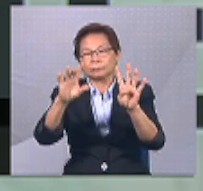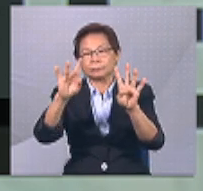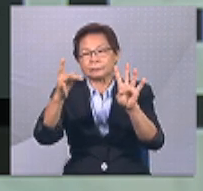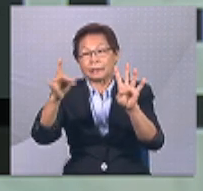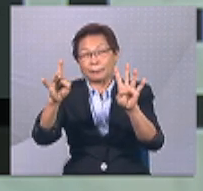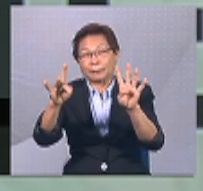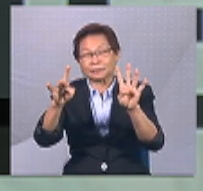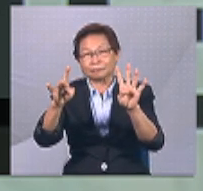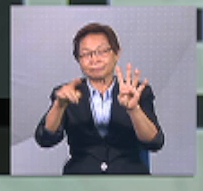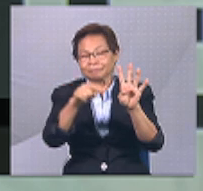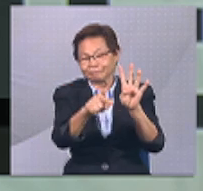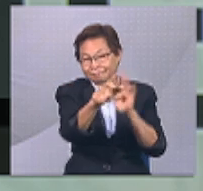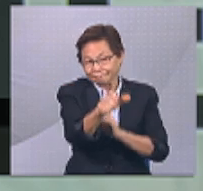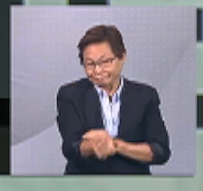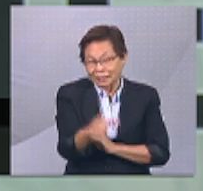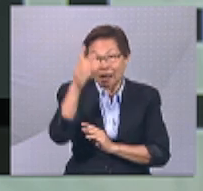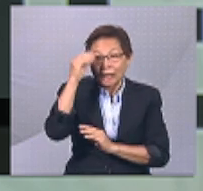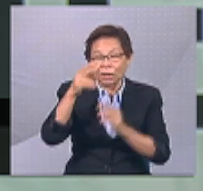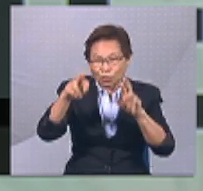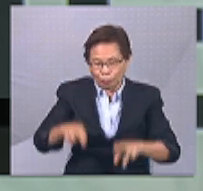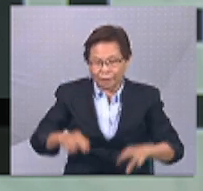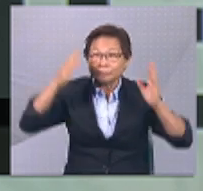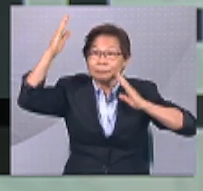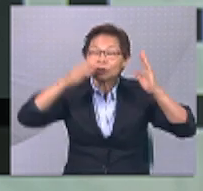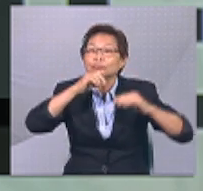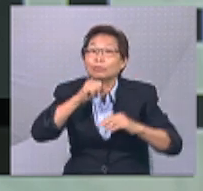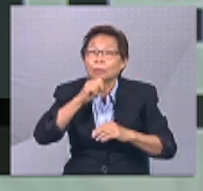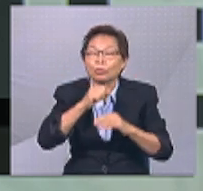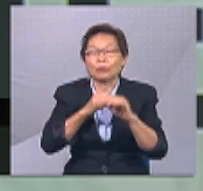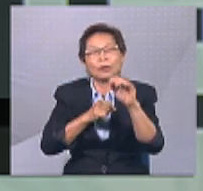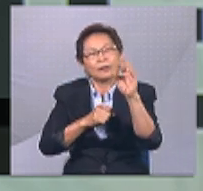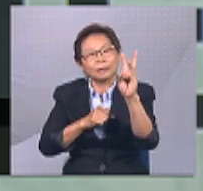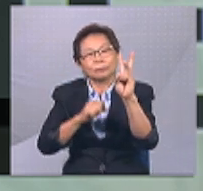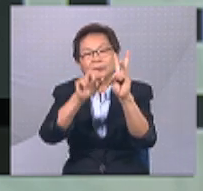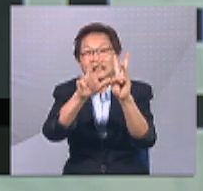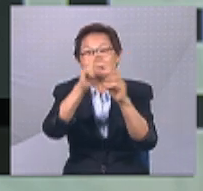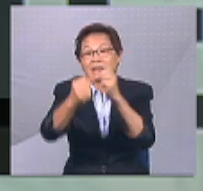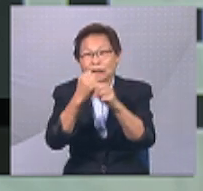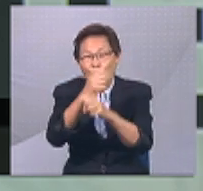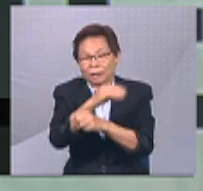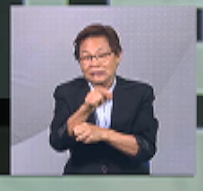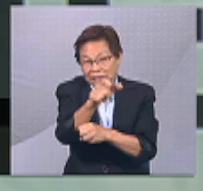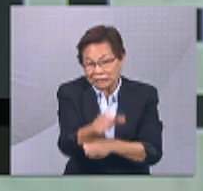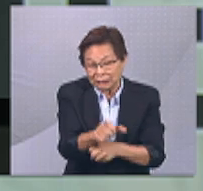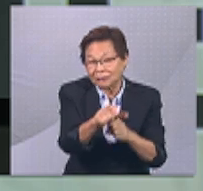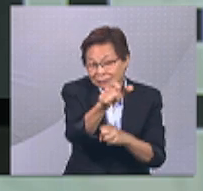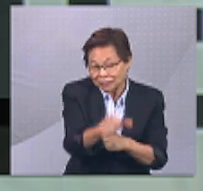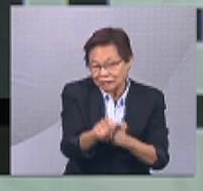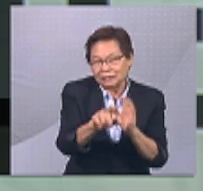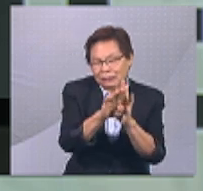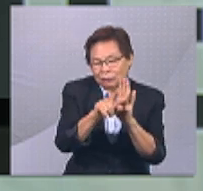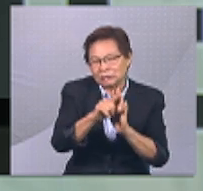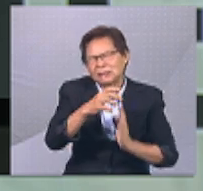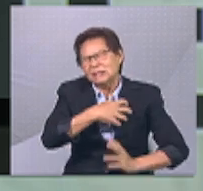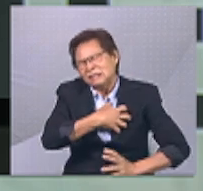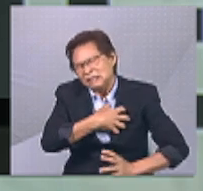4,818, merupakan lelaki warga negara Malaysia berumur 63 tahun dan mempunyai latar belakang penyakit jantung